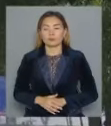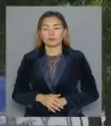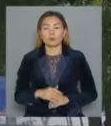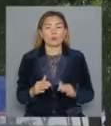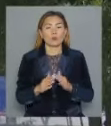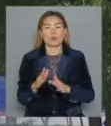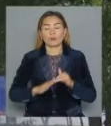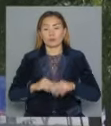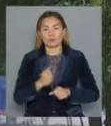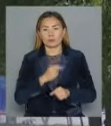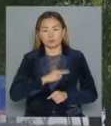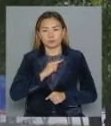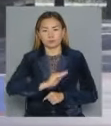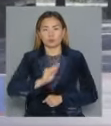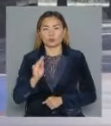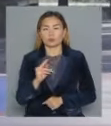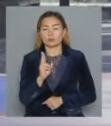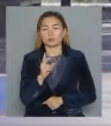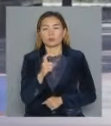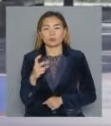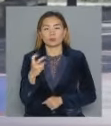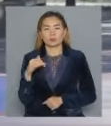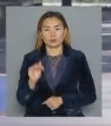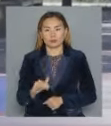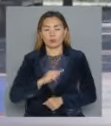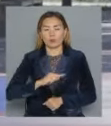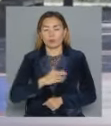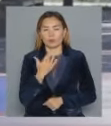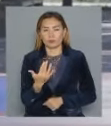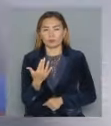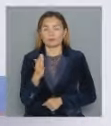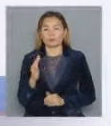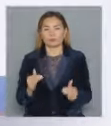үй коммуналдық шаруашылық саласындағы 200 мыңға жуық жұмысшыға әсер етеді, министр.